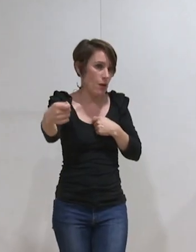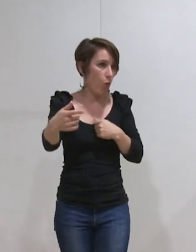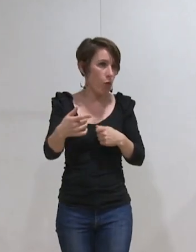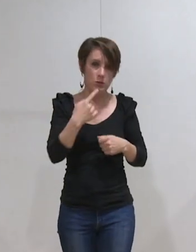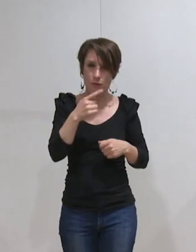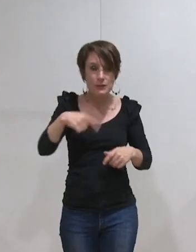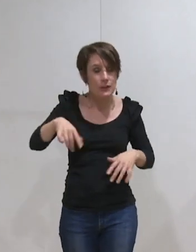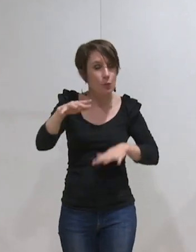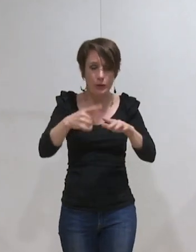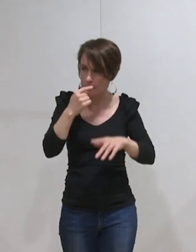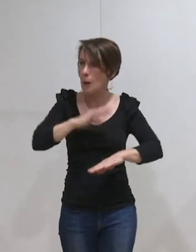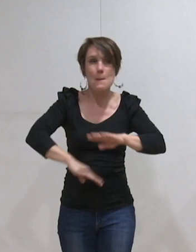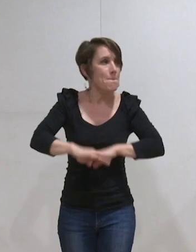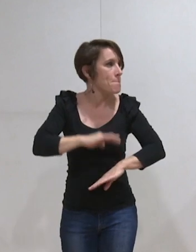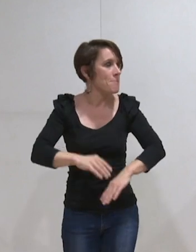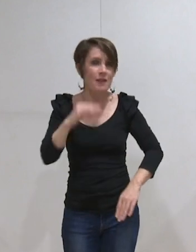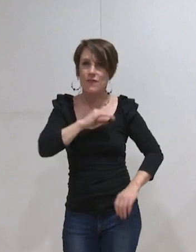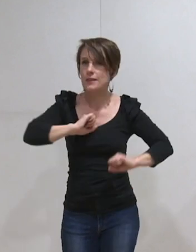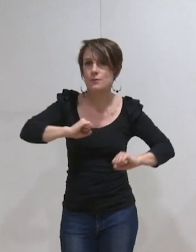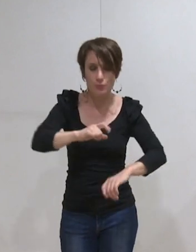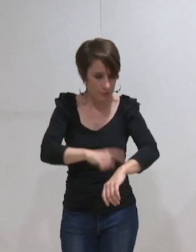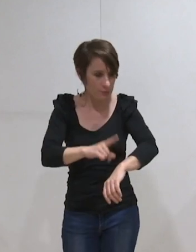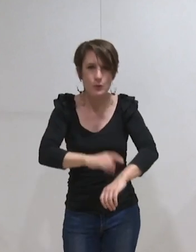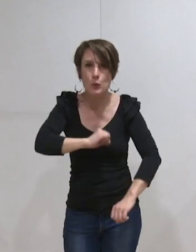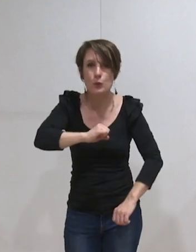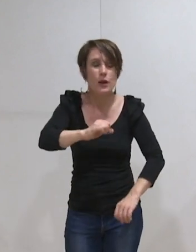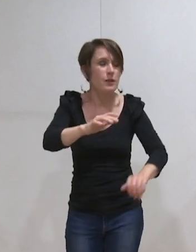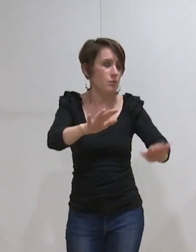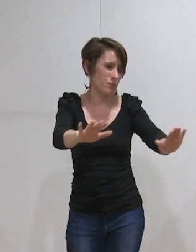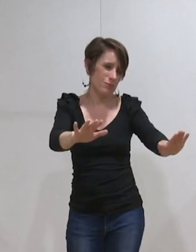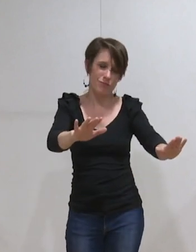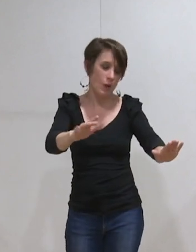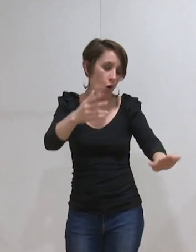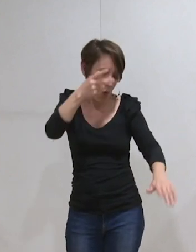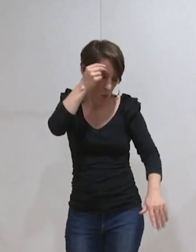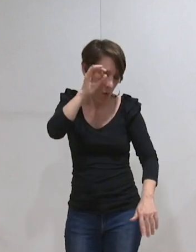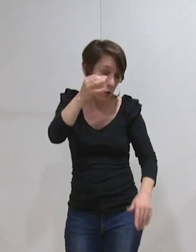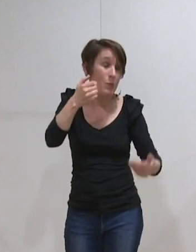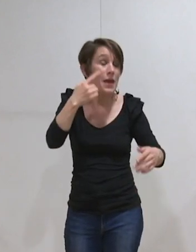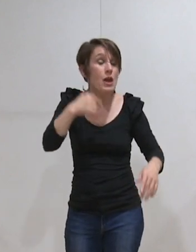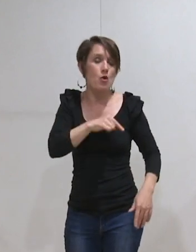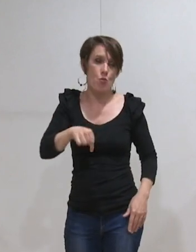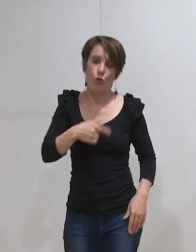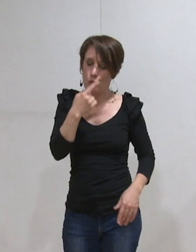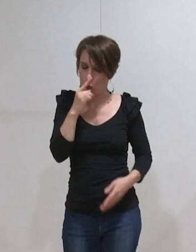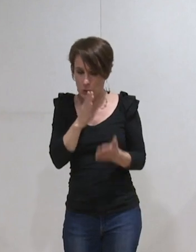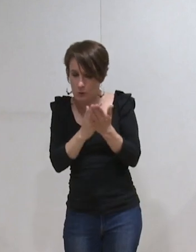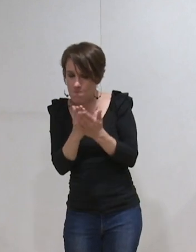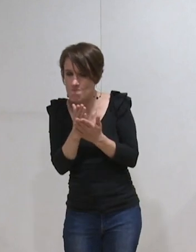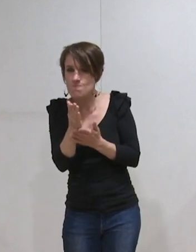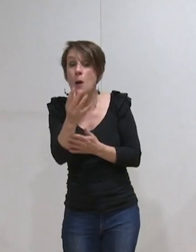connaissons nous le comprenons mais nous restons intimement persuadés que c'est la bonne manière de faire de la